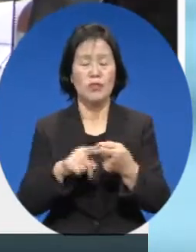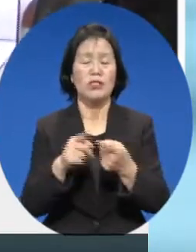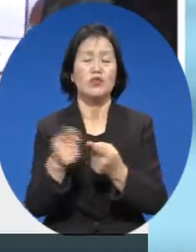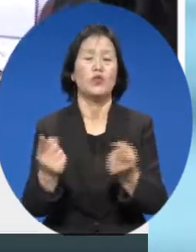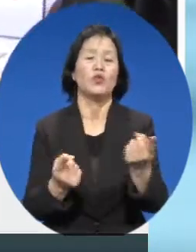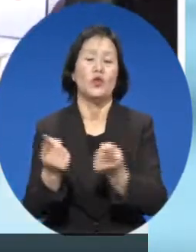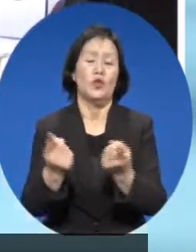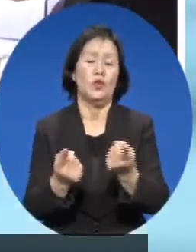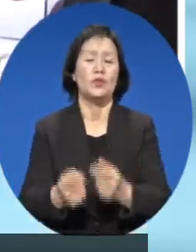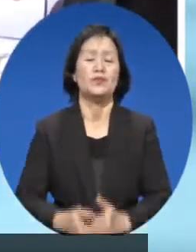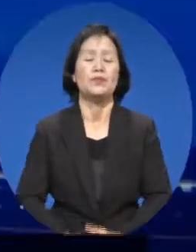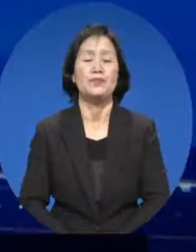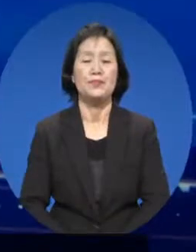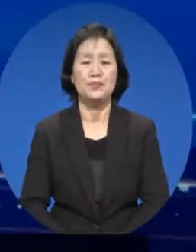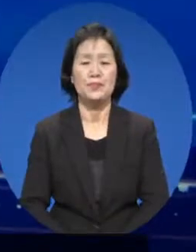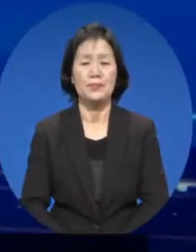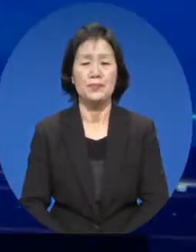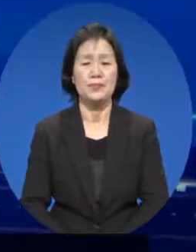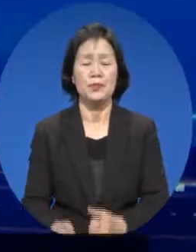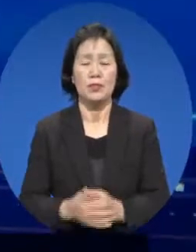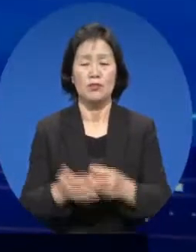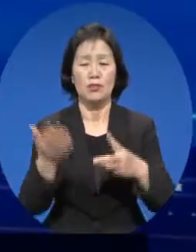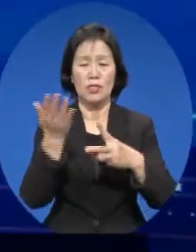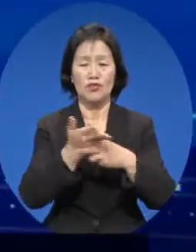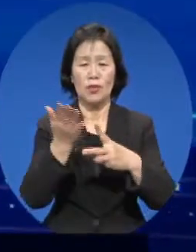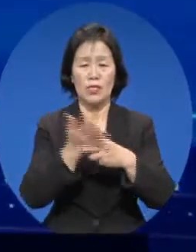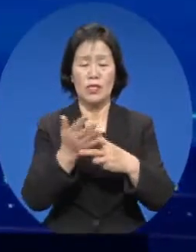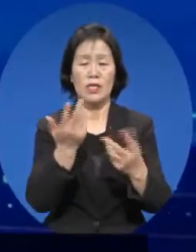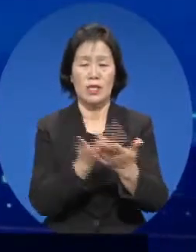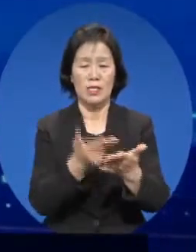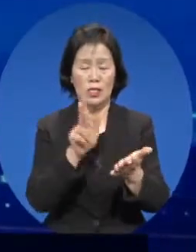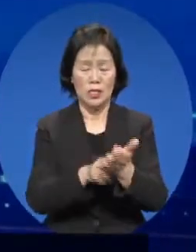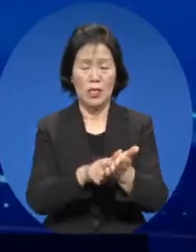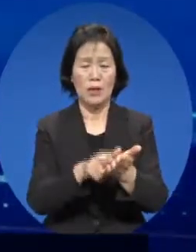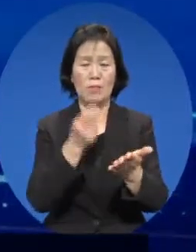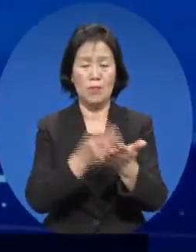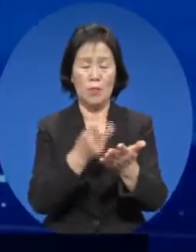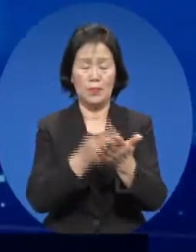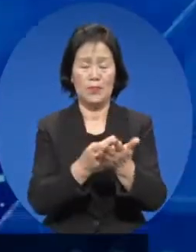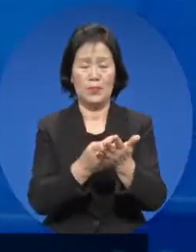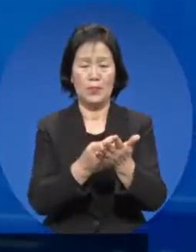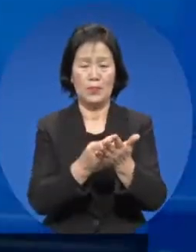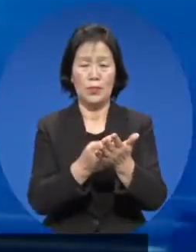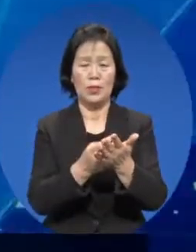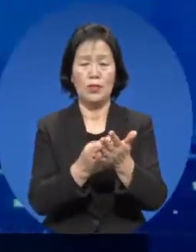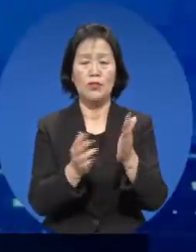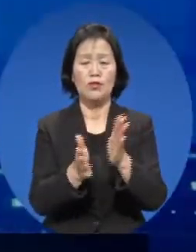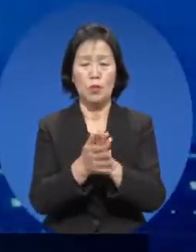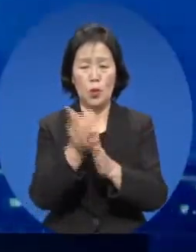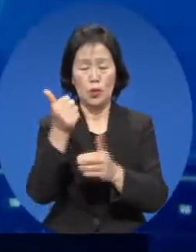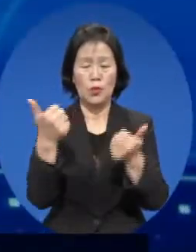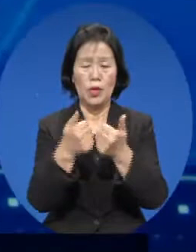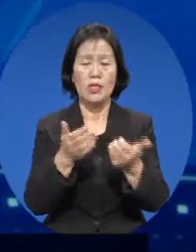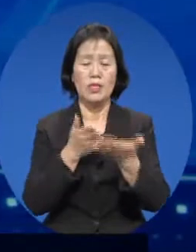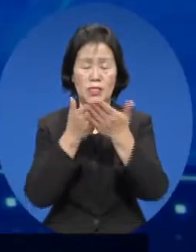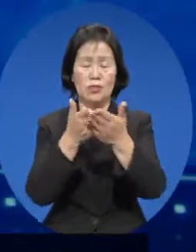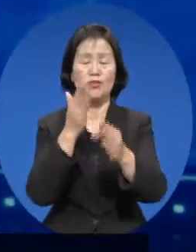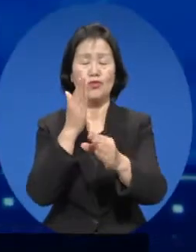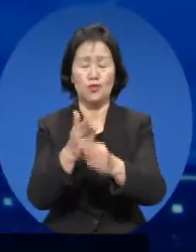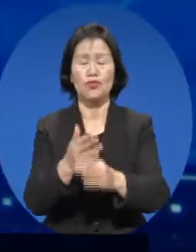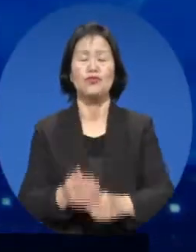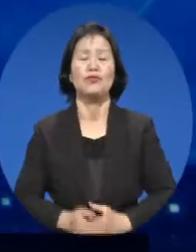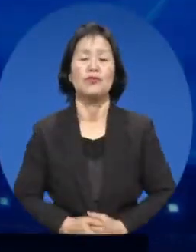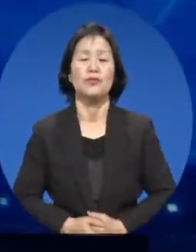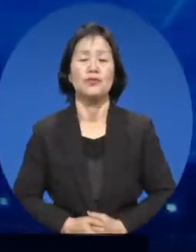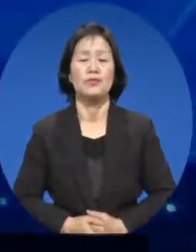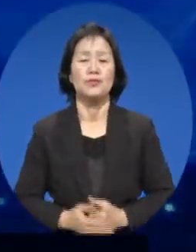좋겠습니다 하겠습니다 이렇게 지금 크게 두가지가 개정된 0 수첩 법 개정안의 지금 국회 본회의 지금 상정이 되어 있는 상태입니다 그렇다면